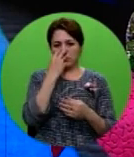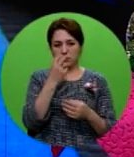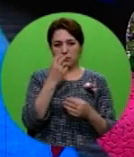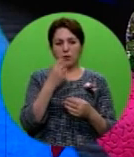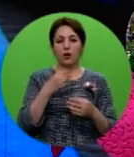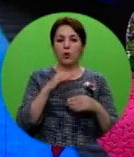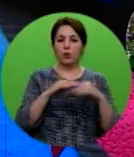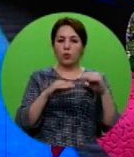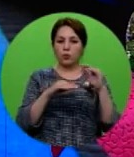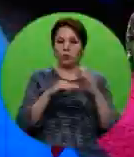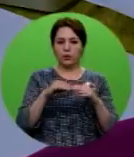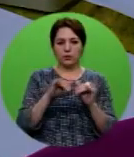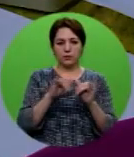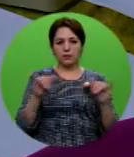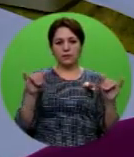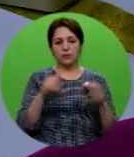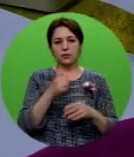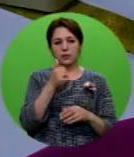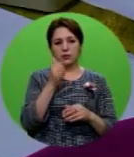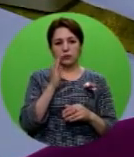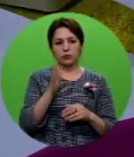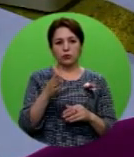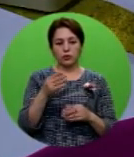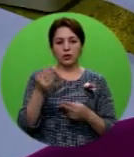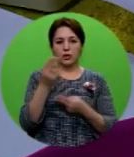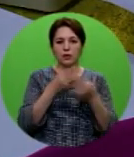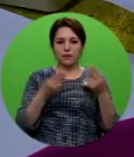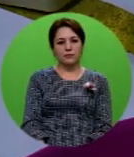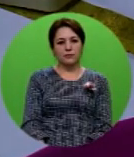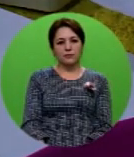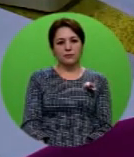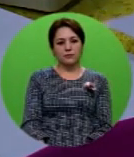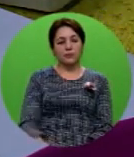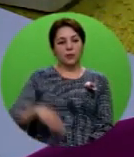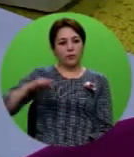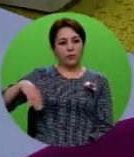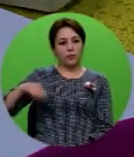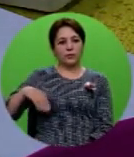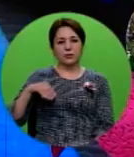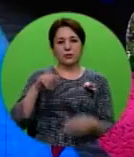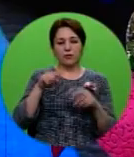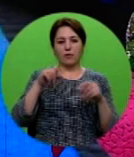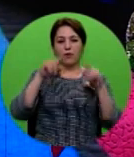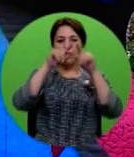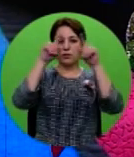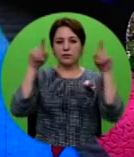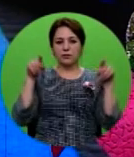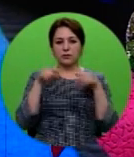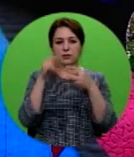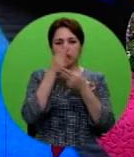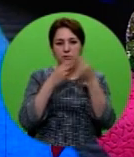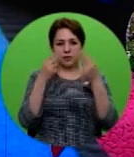навык рукам в вычерчивании окружностей. После того, как мы вычертили